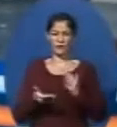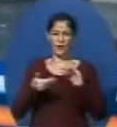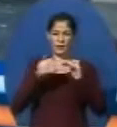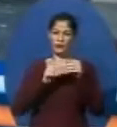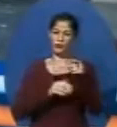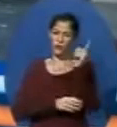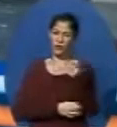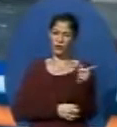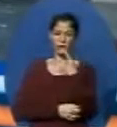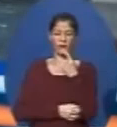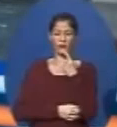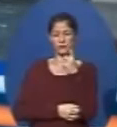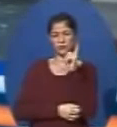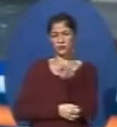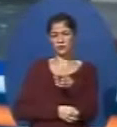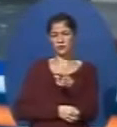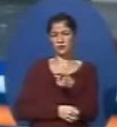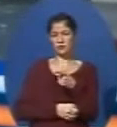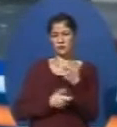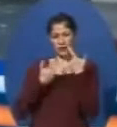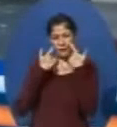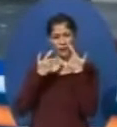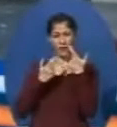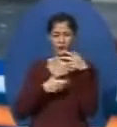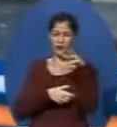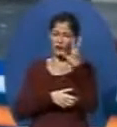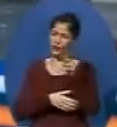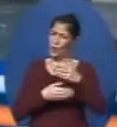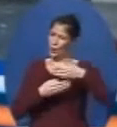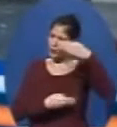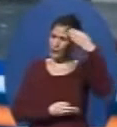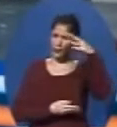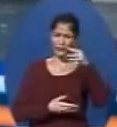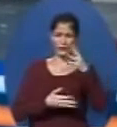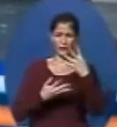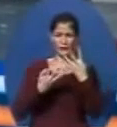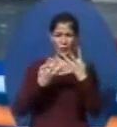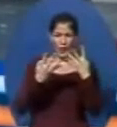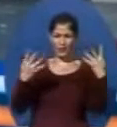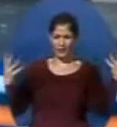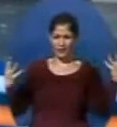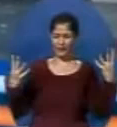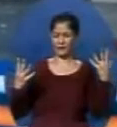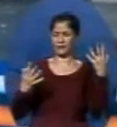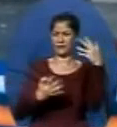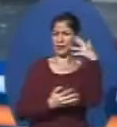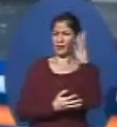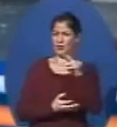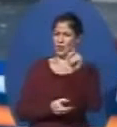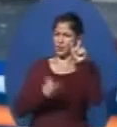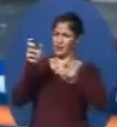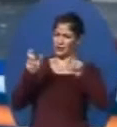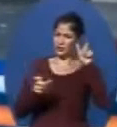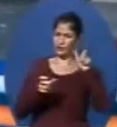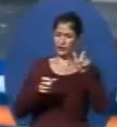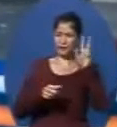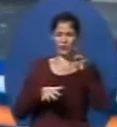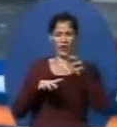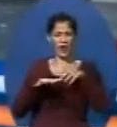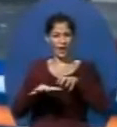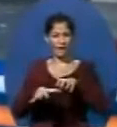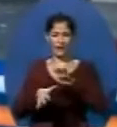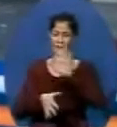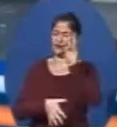הוא צריך הבטחה, ושירות בתי הסוהר יודע לתת הבטחה, יש חומות, יש סורגים, יש סוהרים, יש כלבים, יש